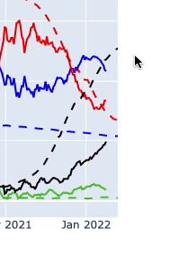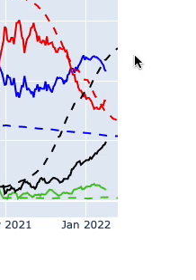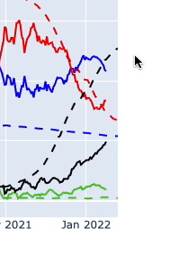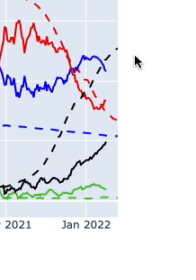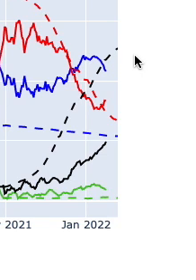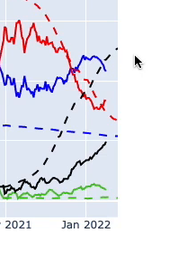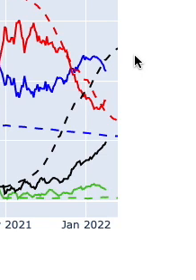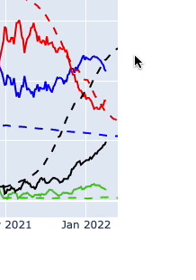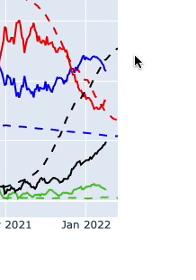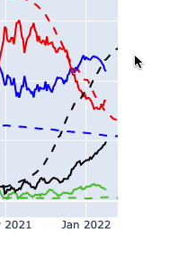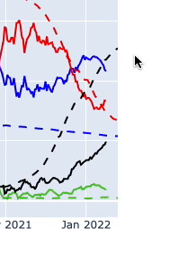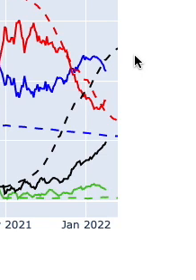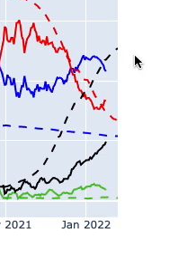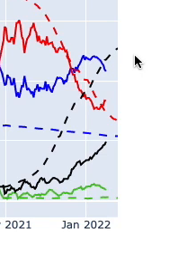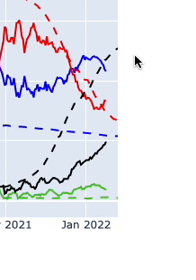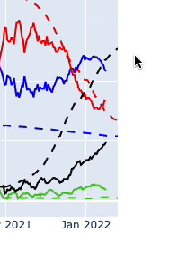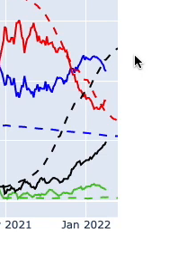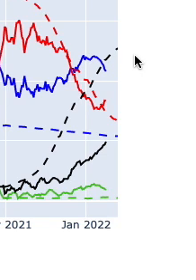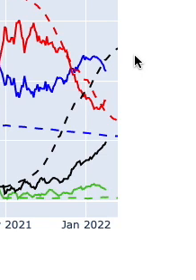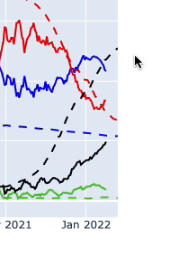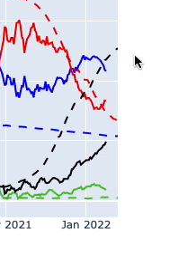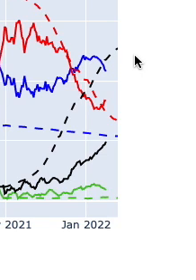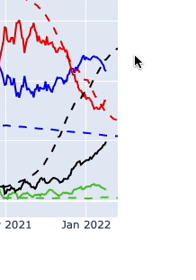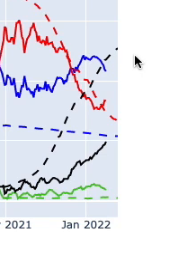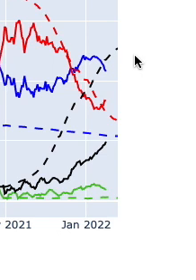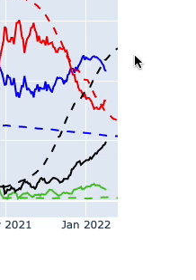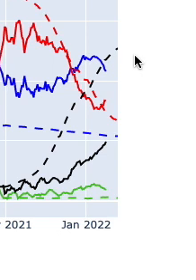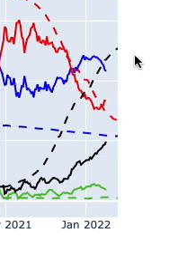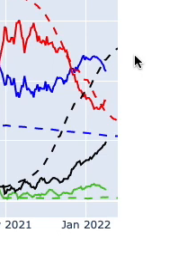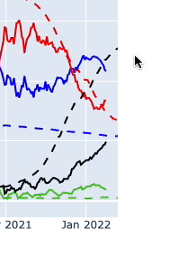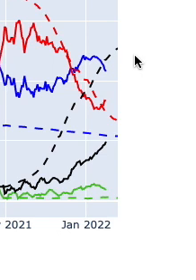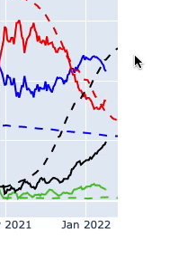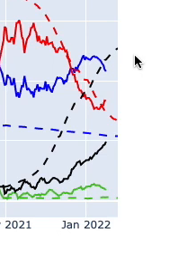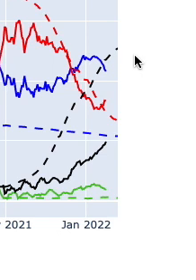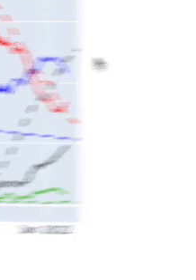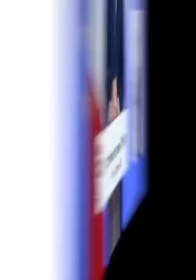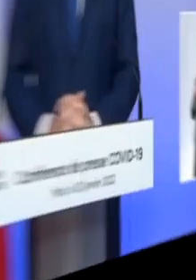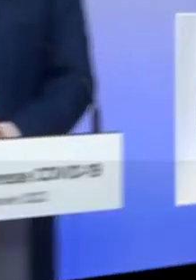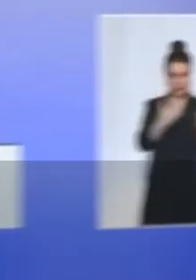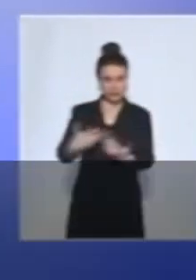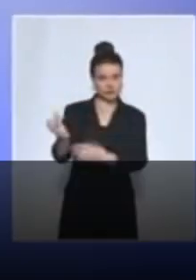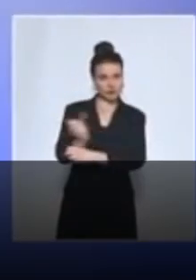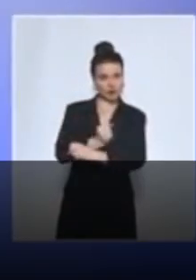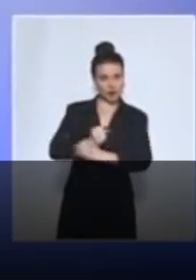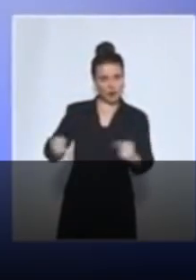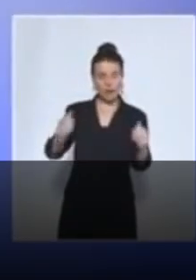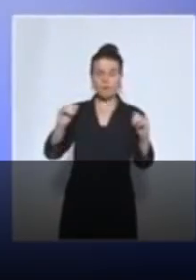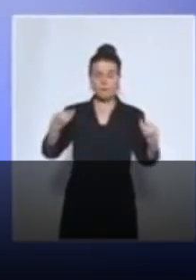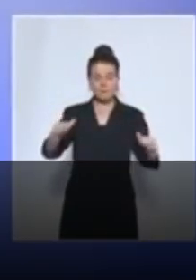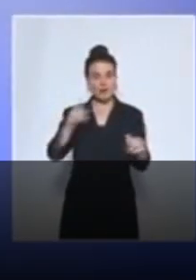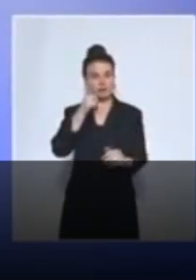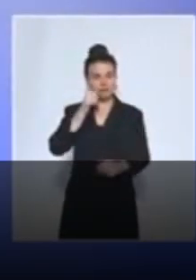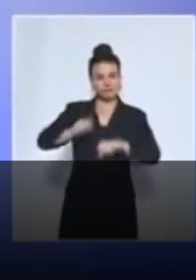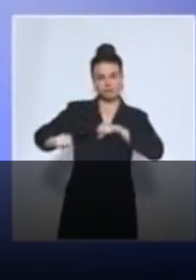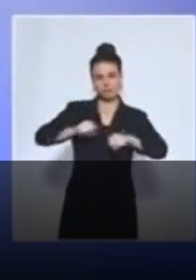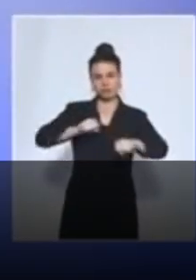non-vaccinés de l'hôpital, les hôpitaux resteront saturés, ils ne représentent pas l'écrasante majorité, loin de là. Faire progresser la